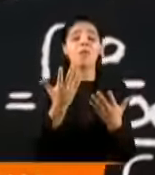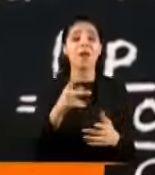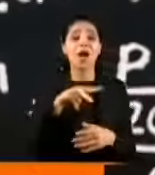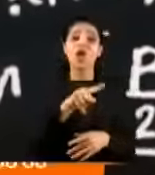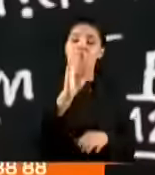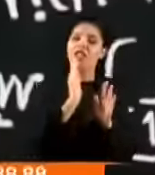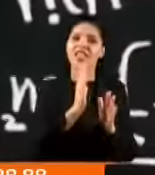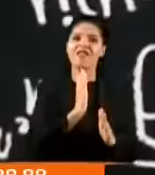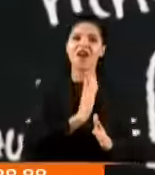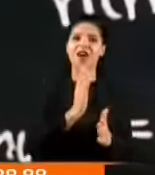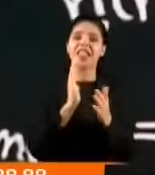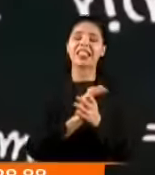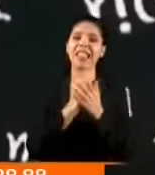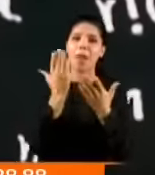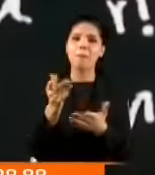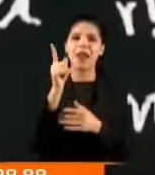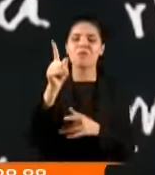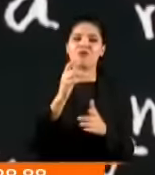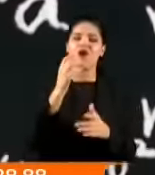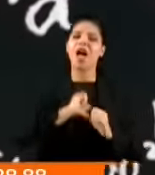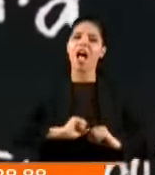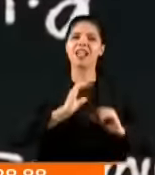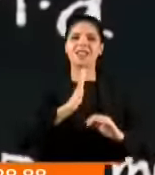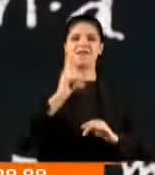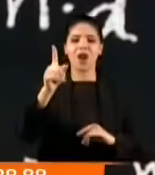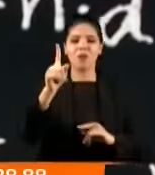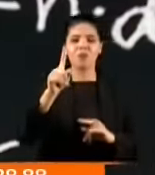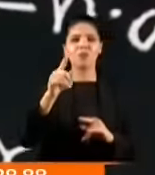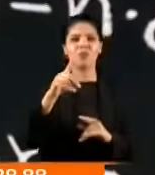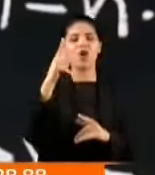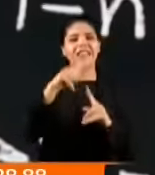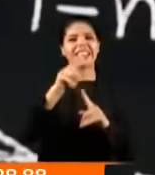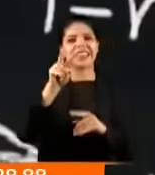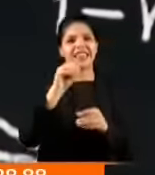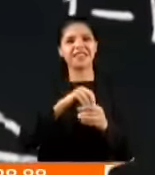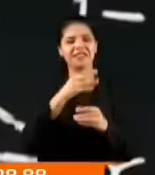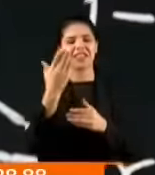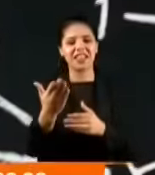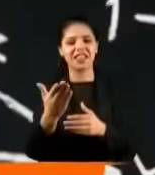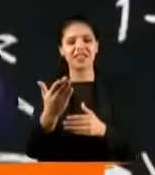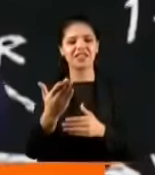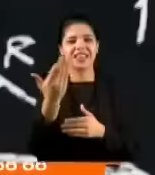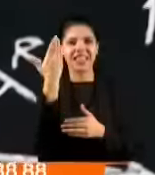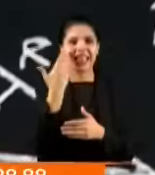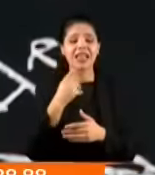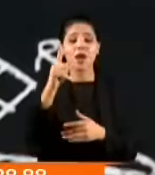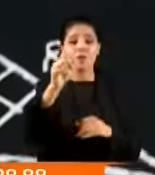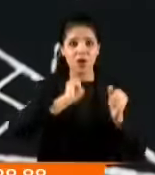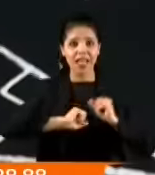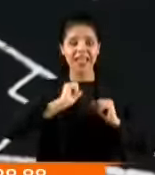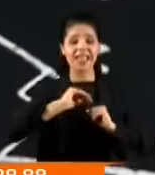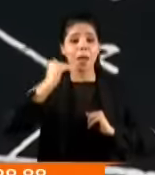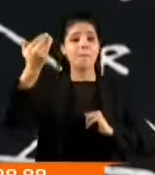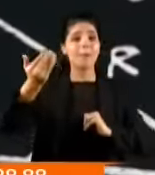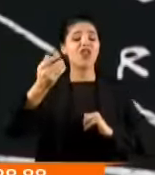kat etti. Takdire şayan bir azim. O yüzden de bu ekranda hak ediyor olmayı. Bu azim ayrıca